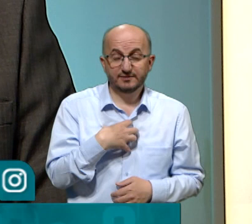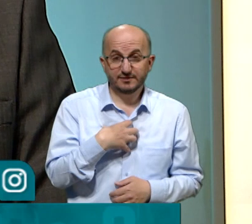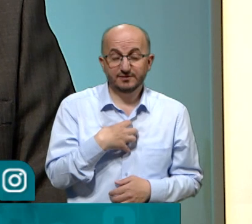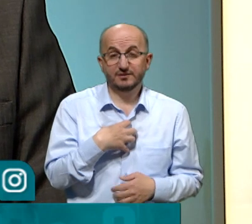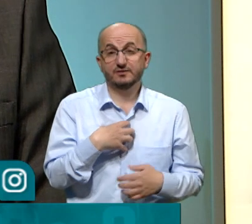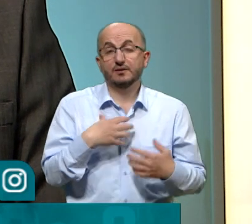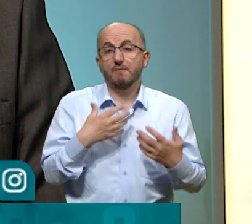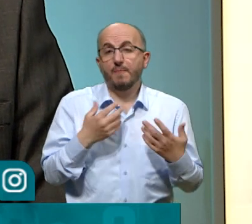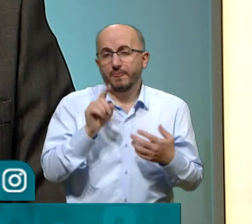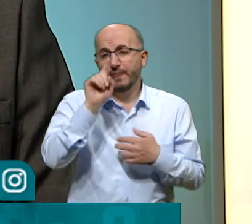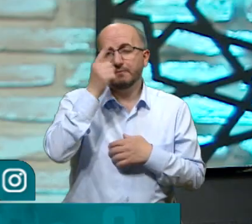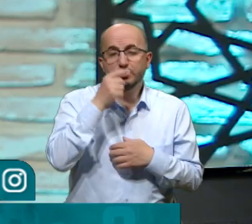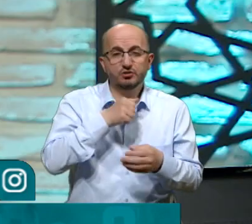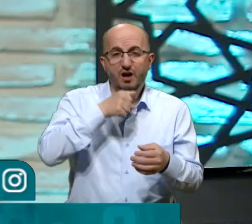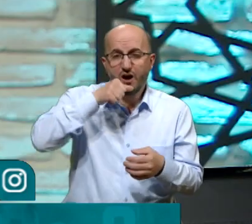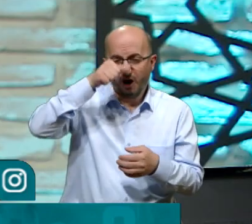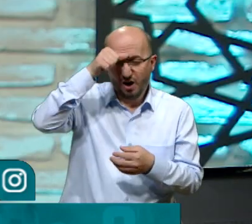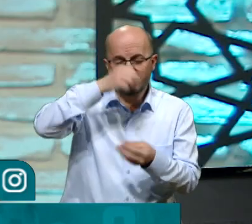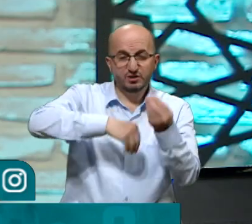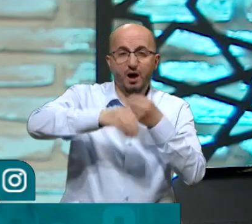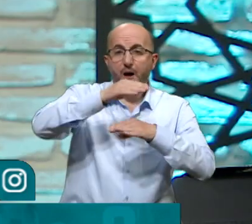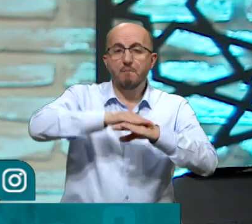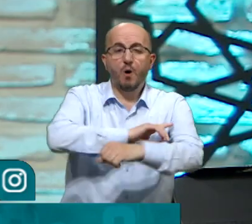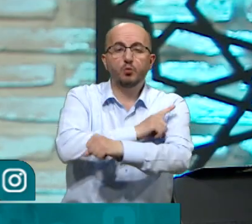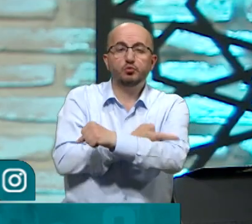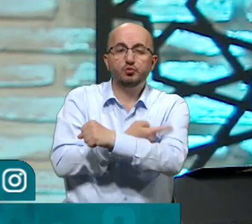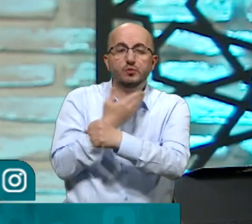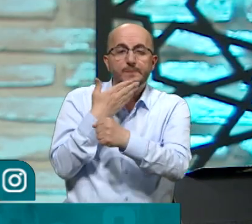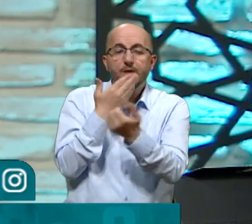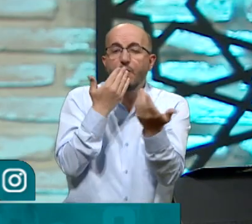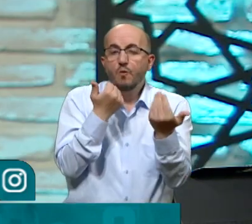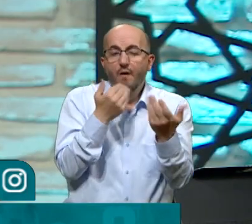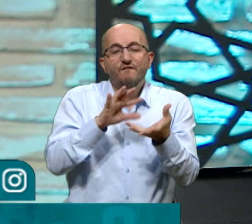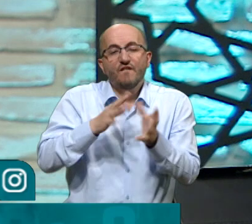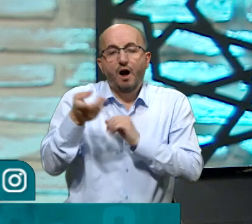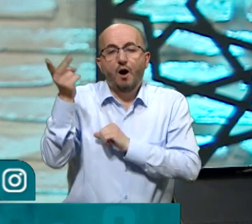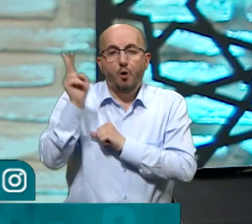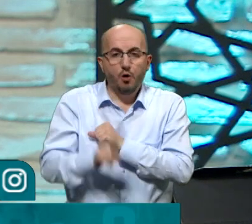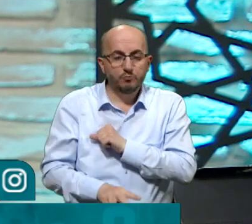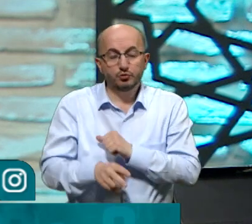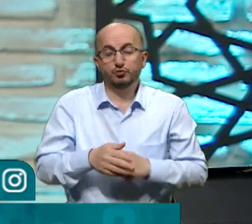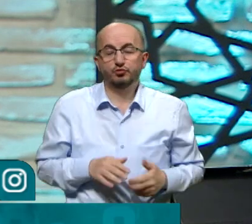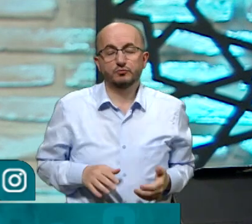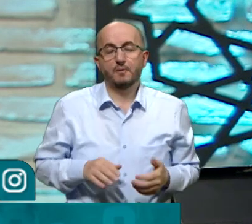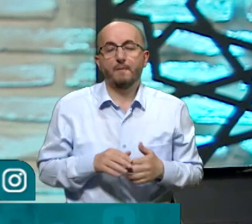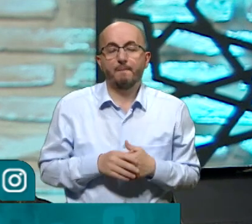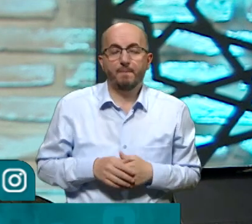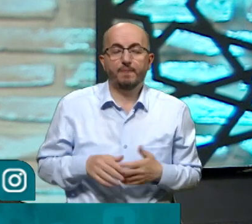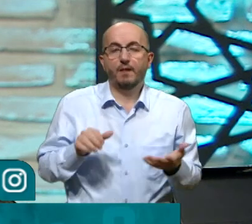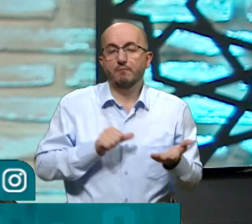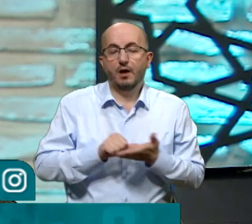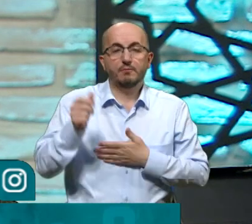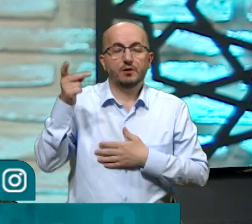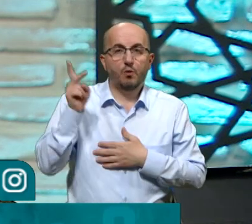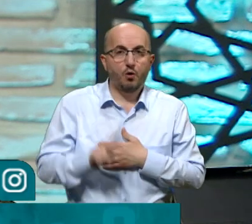kendisinin tek başına hacca yapma imkanı ortada yok yahut da ölmüş Bu tamamen